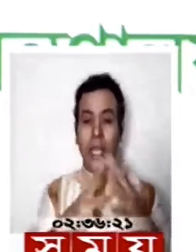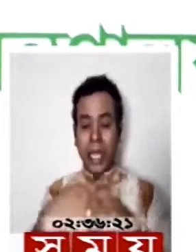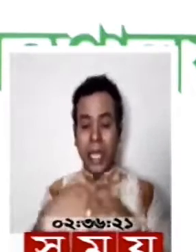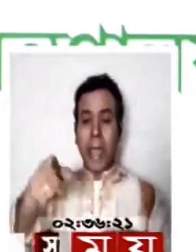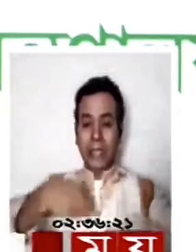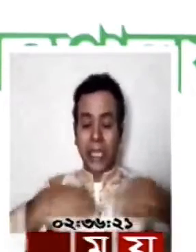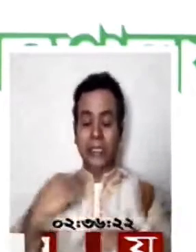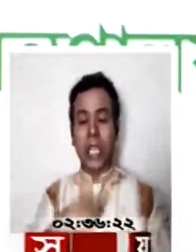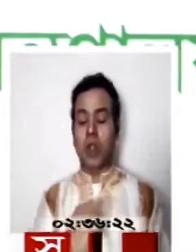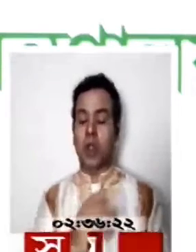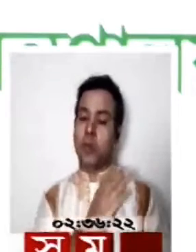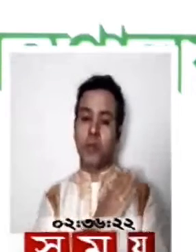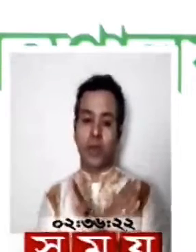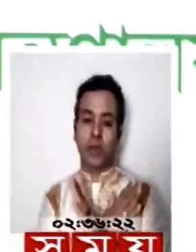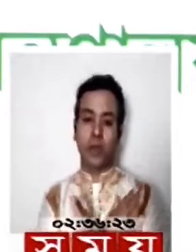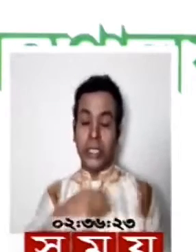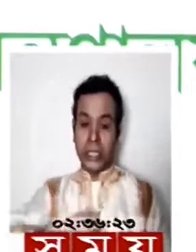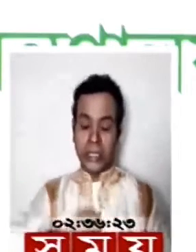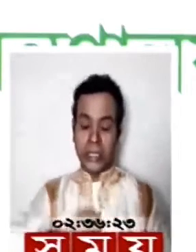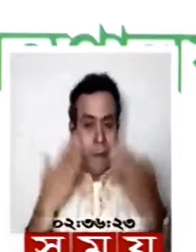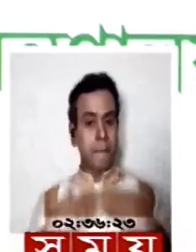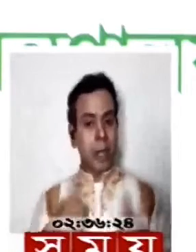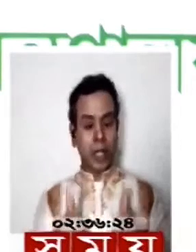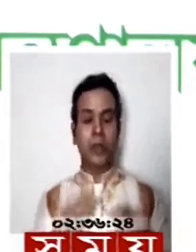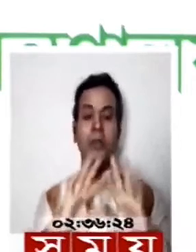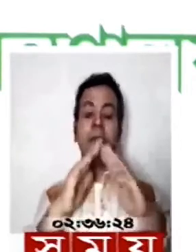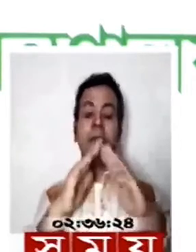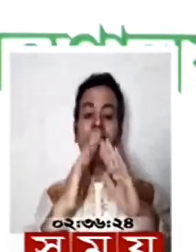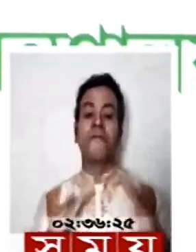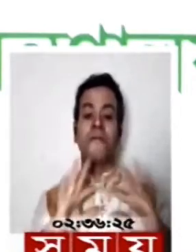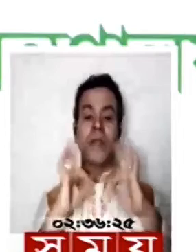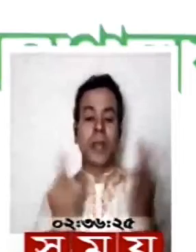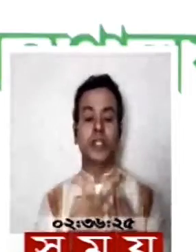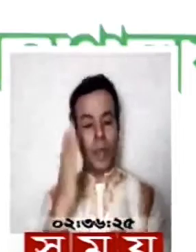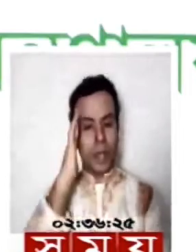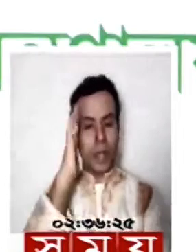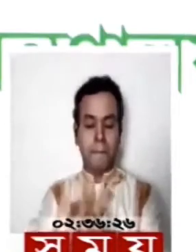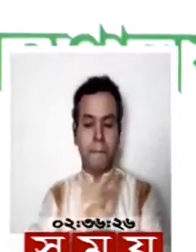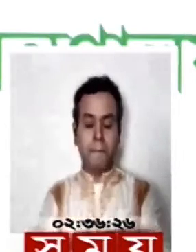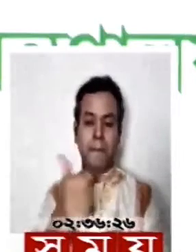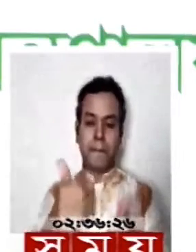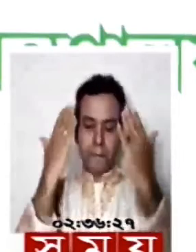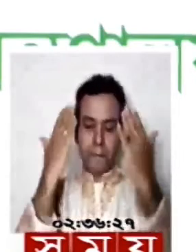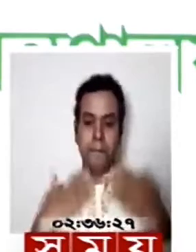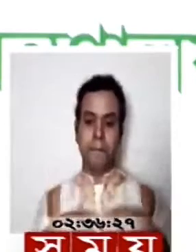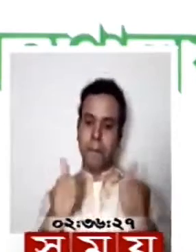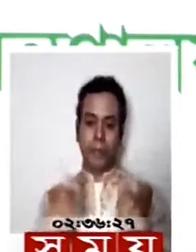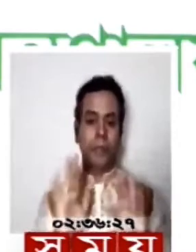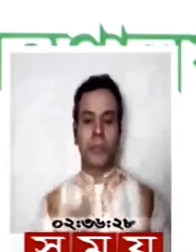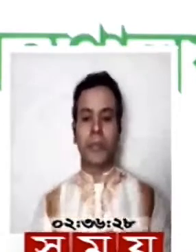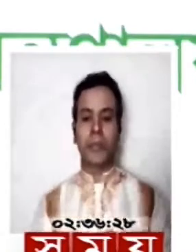সকল নির্দেশনা মেনে চলুন, চলাচল বন্ধ করুন, নিজে সুস্থ থাকুন, প্রিয়জনকে সুস্থ রাখুন।